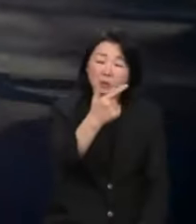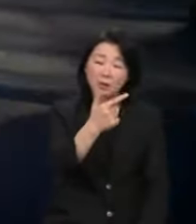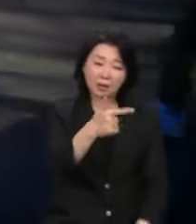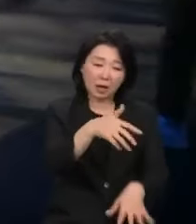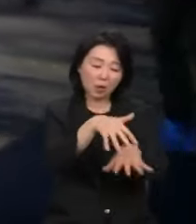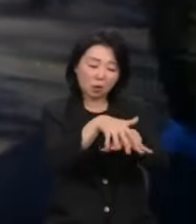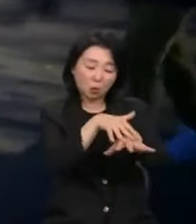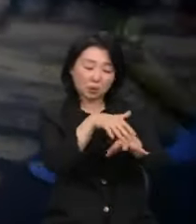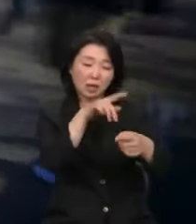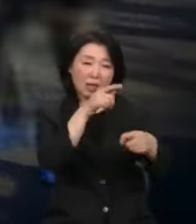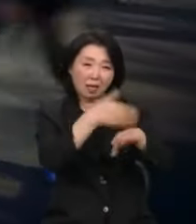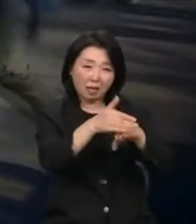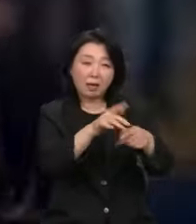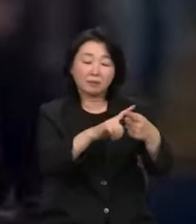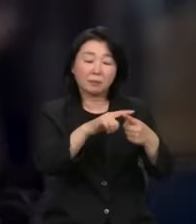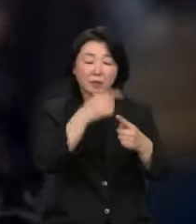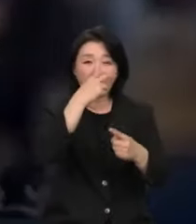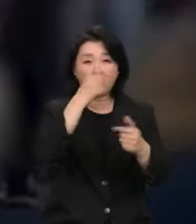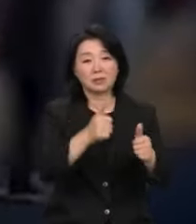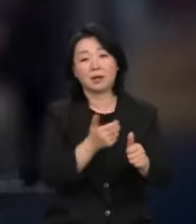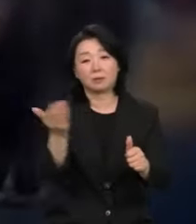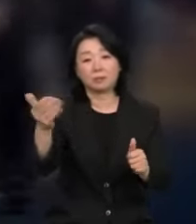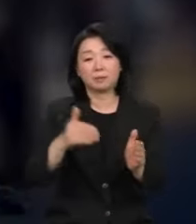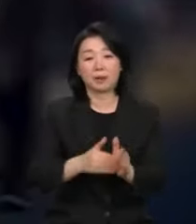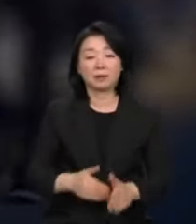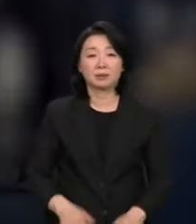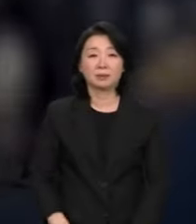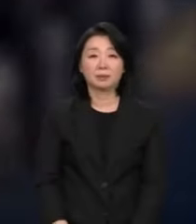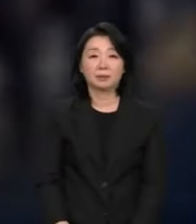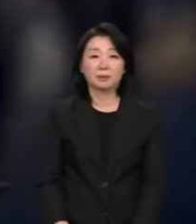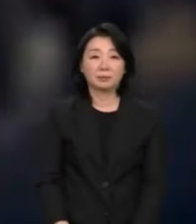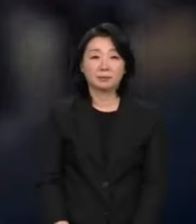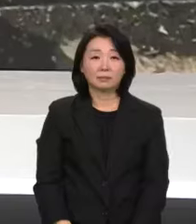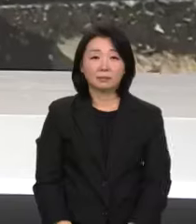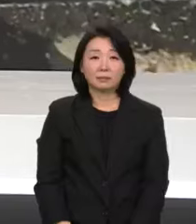검찰에 넘겼습니다. JTBC 박현주입니다.